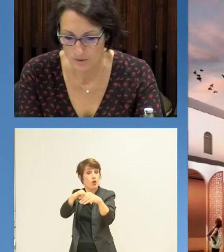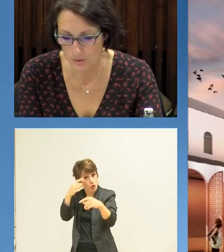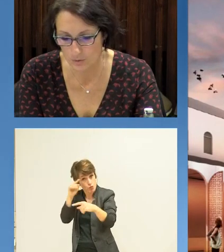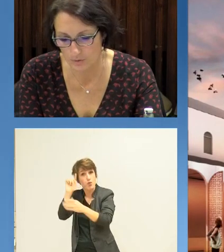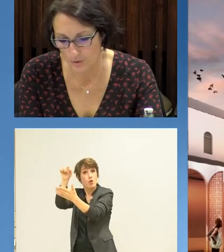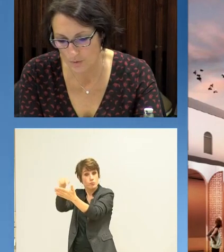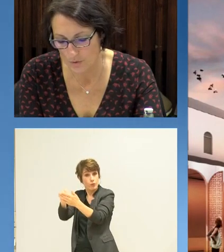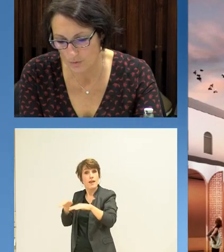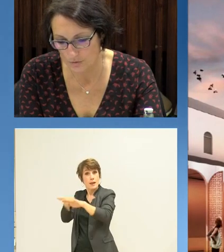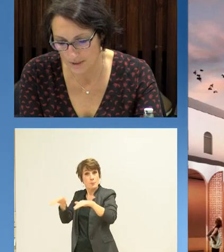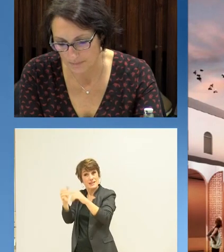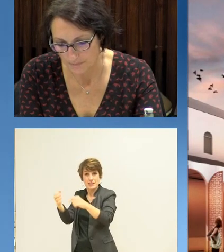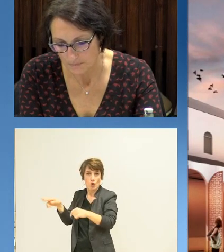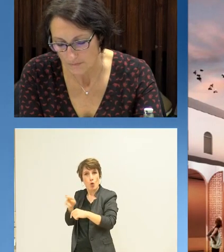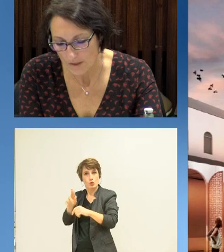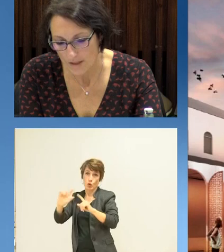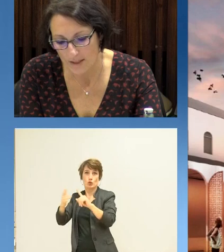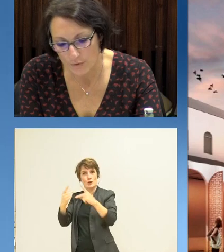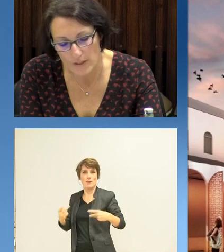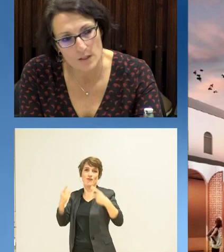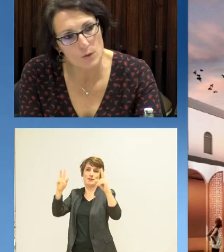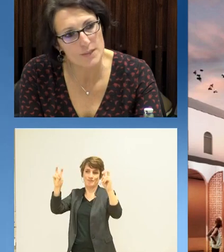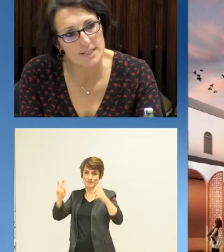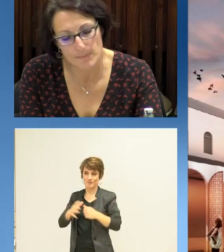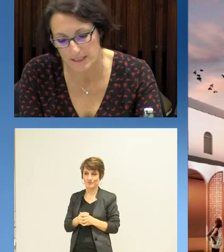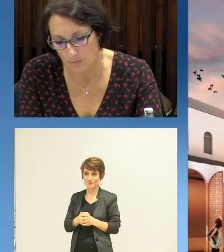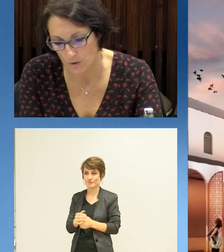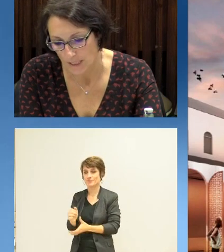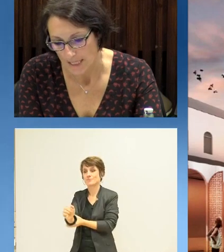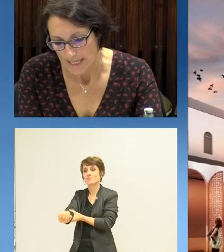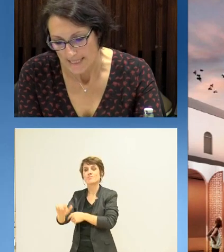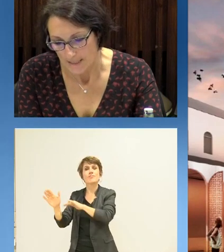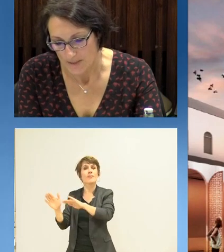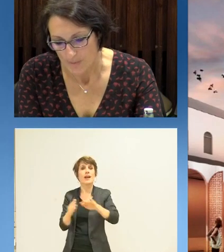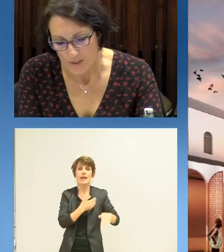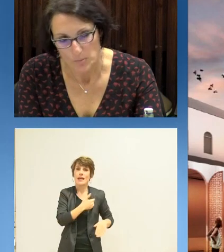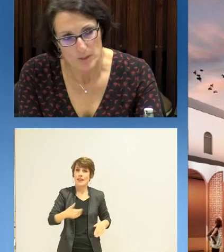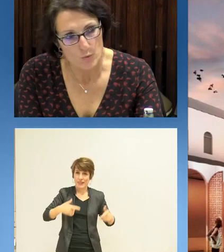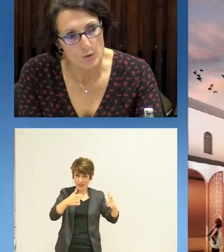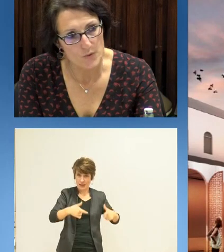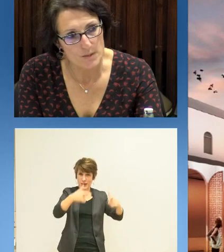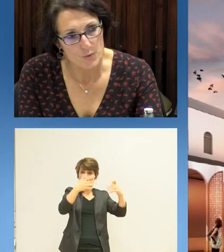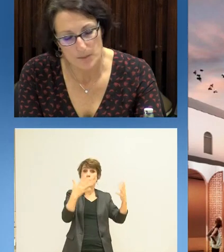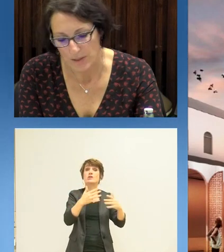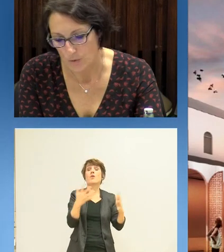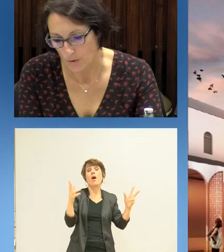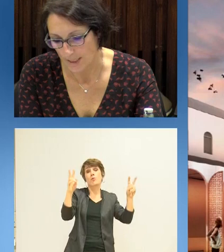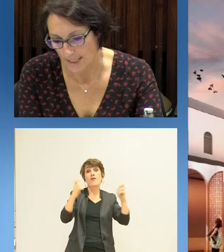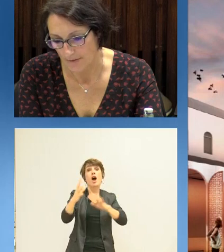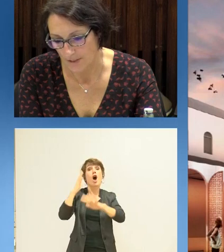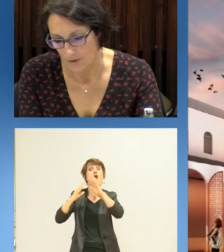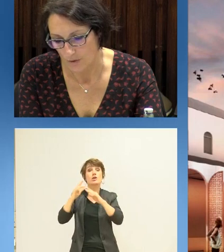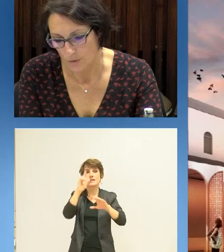retrouvent une seconde vie et enfin le dernier bâtiment c'est l'ancien musée de peinture l'ancien musée de peinture